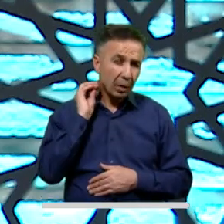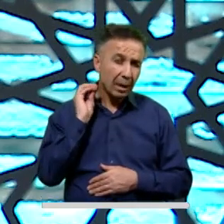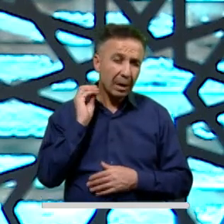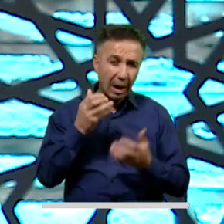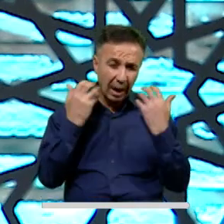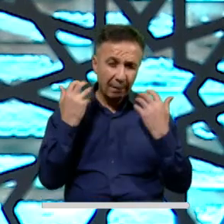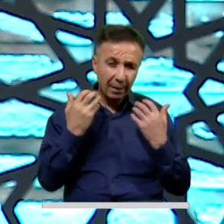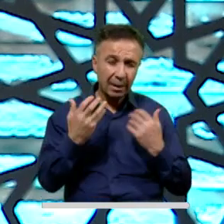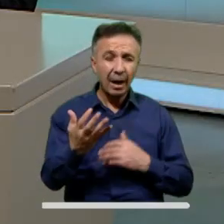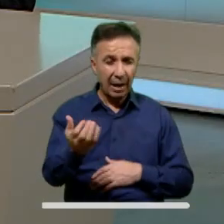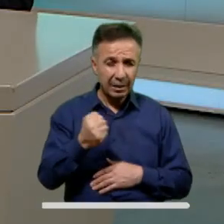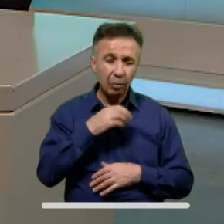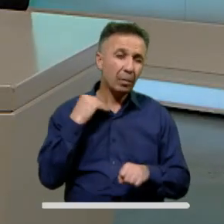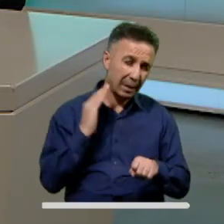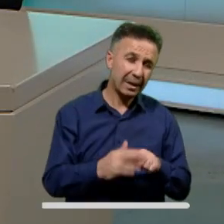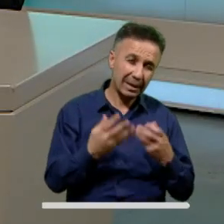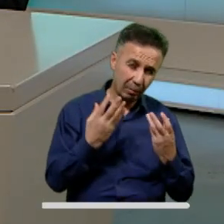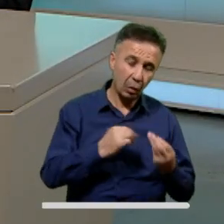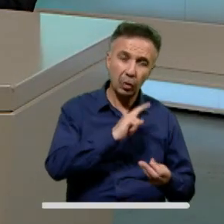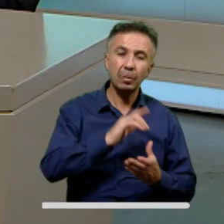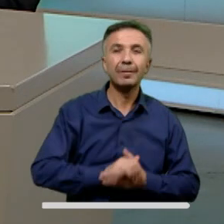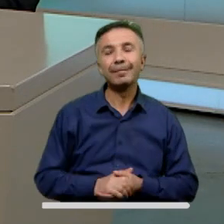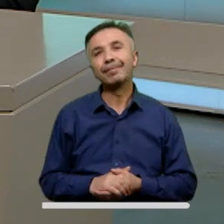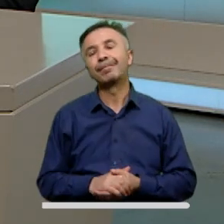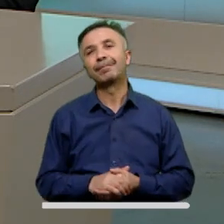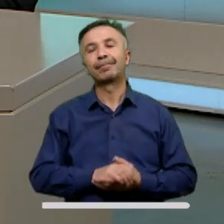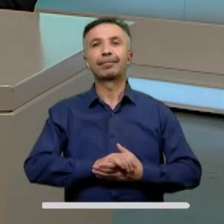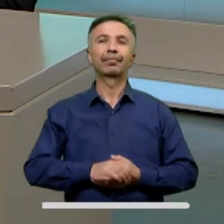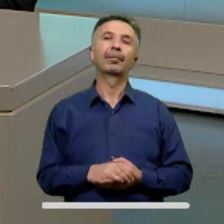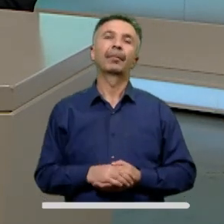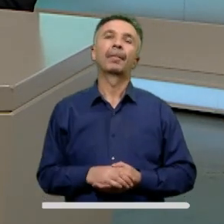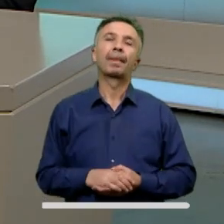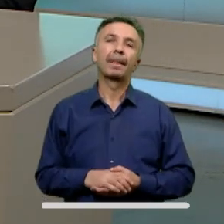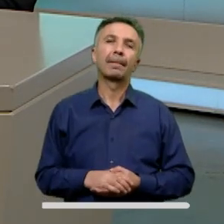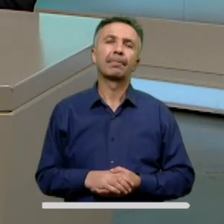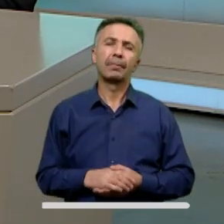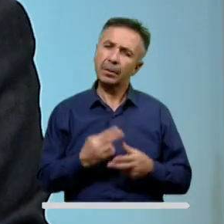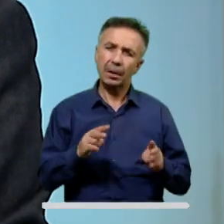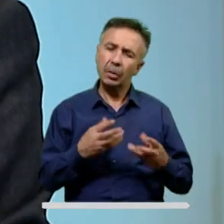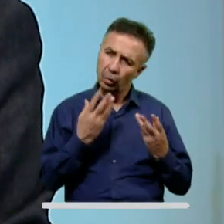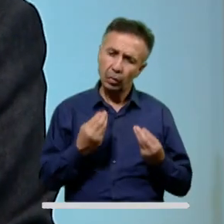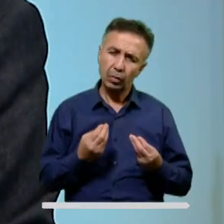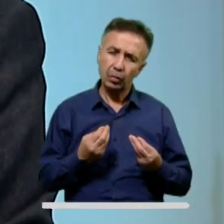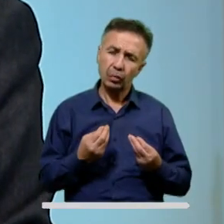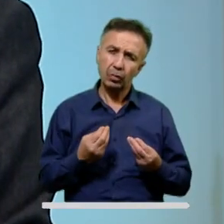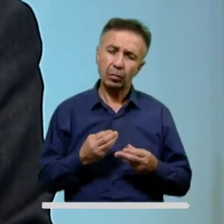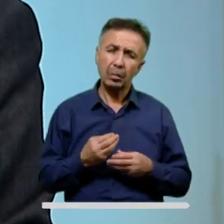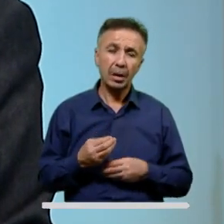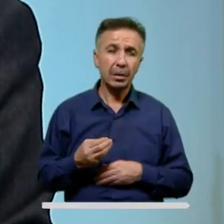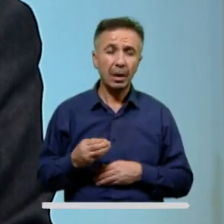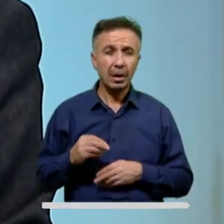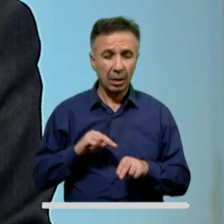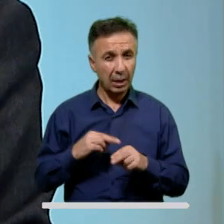kurban kesmesinde bir problem var mı hocam? Yani borç alarak kurban kesmenizde bir sakınca yok. Hatta kredi